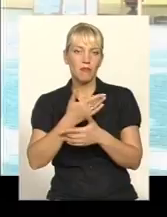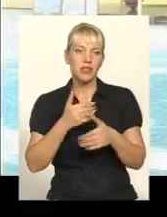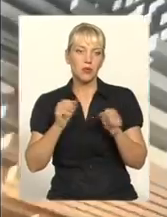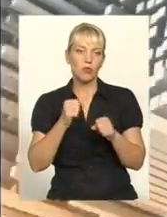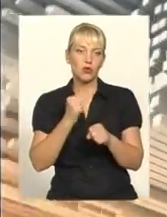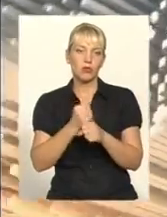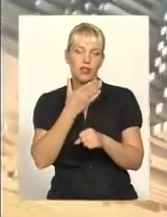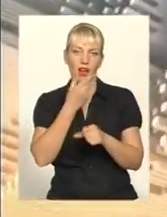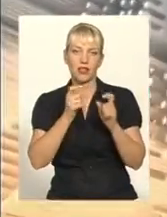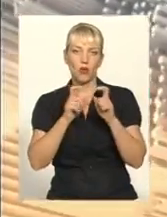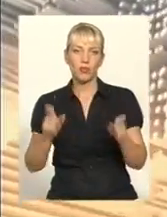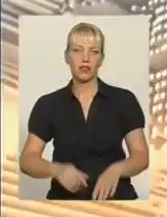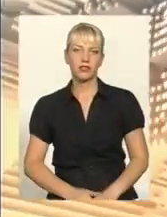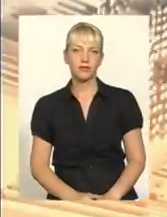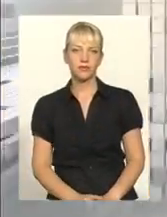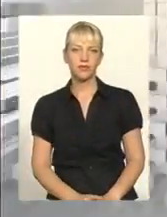об'єкт.